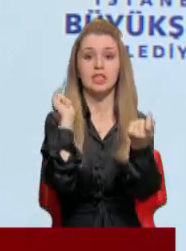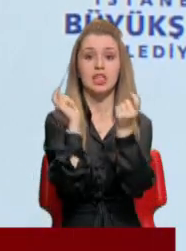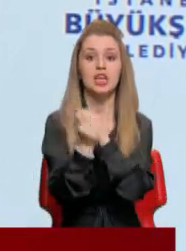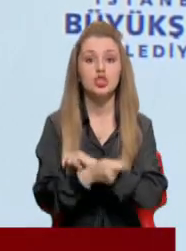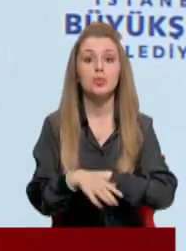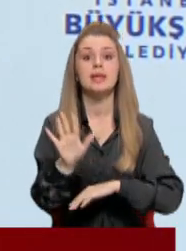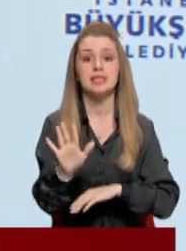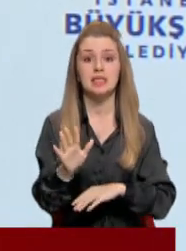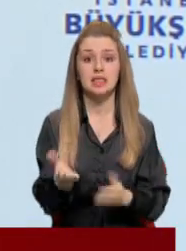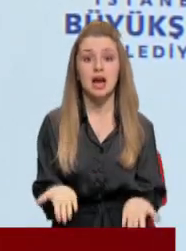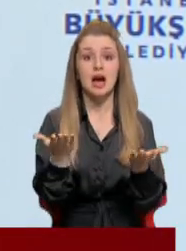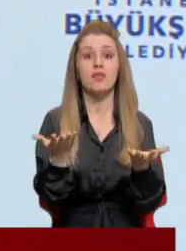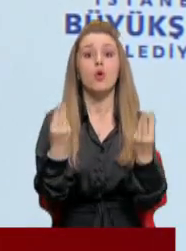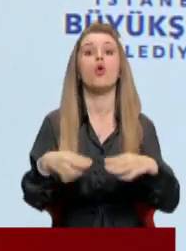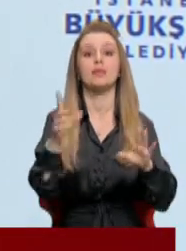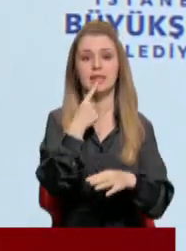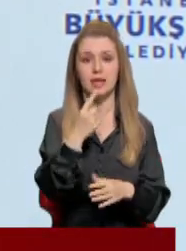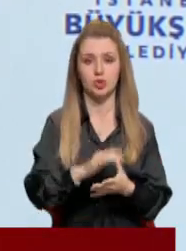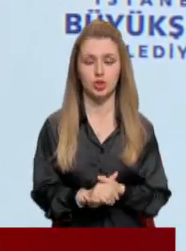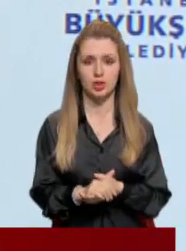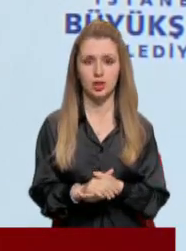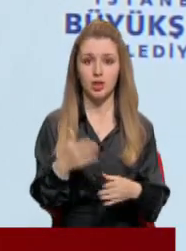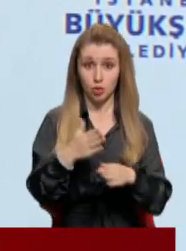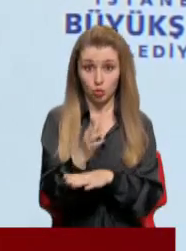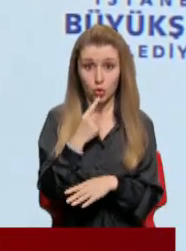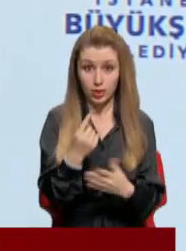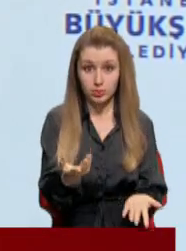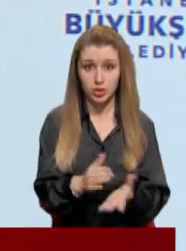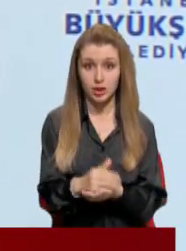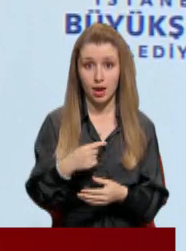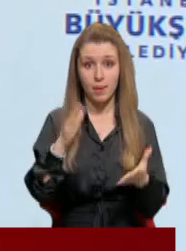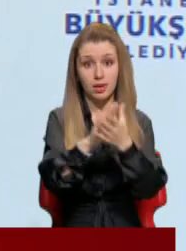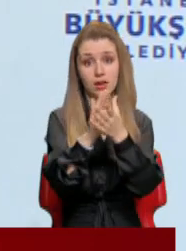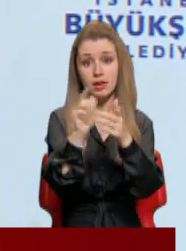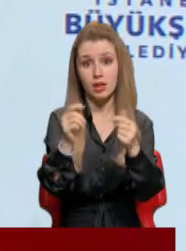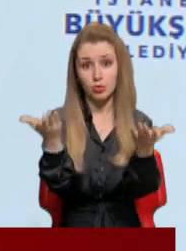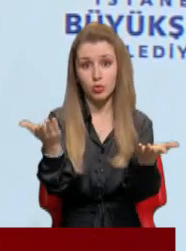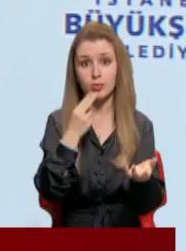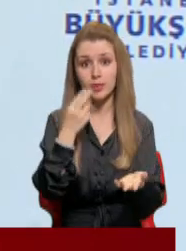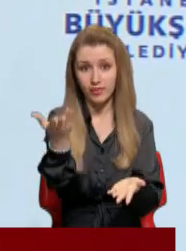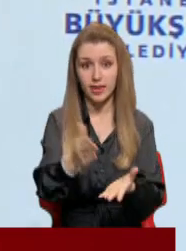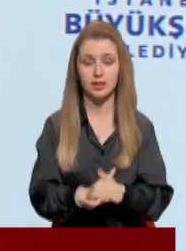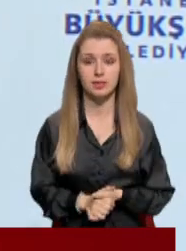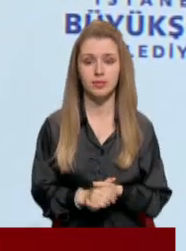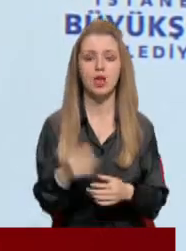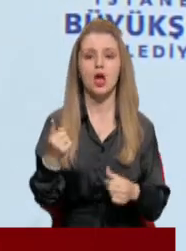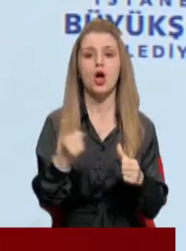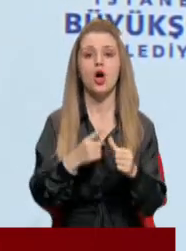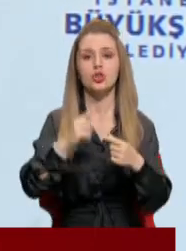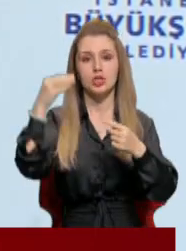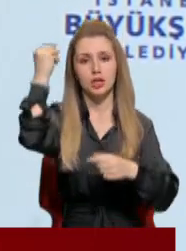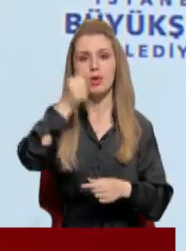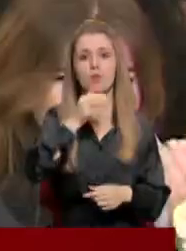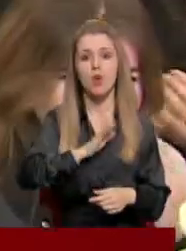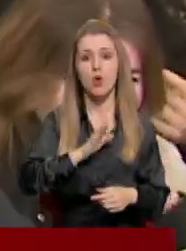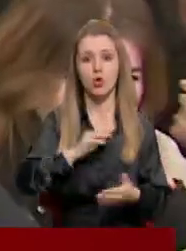Değişmesin, hafifletilmesin demiş. Doğru demiş. Ben alkışlıyorum hanımefendiyi. Önce Ekrem